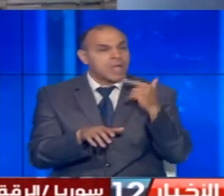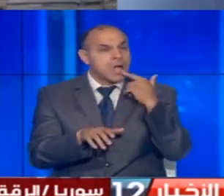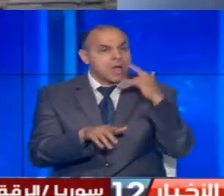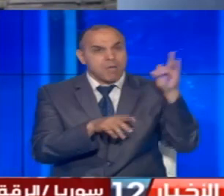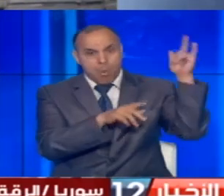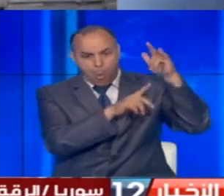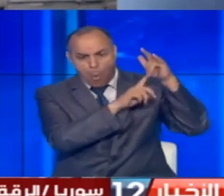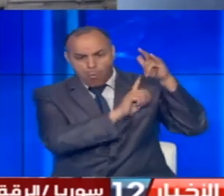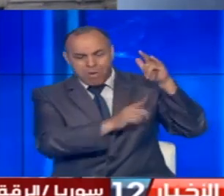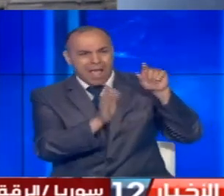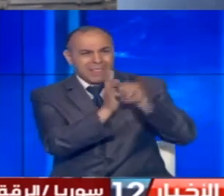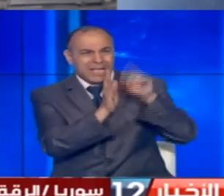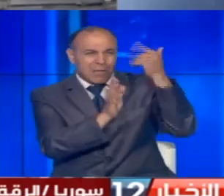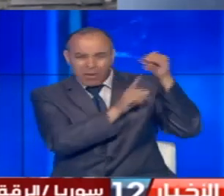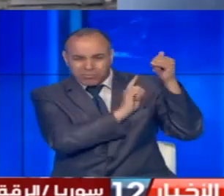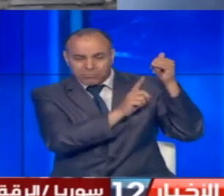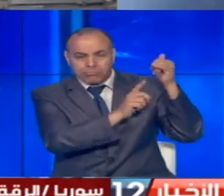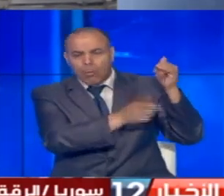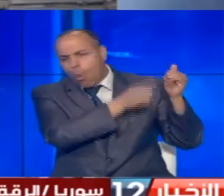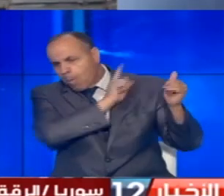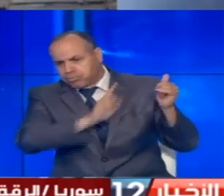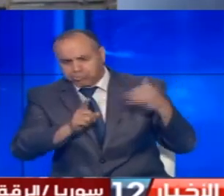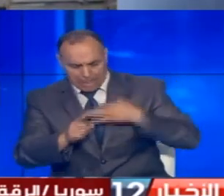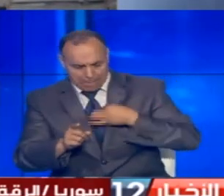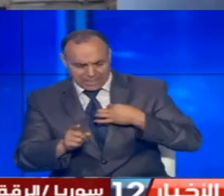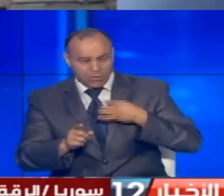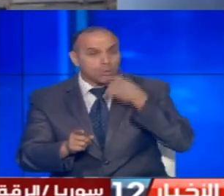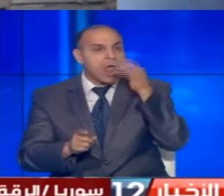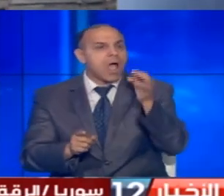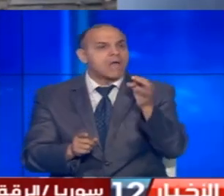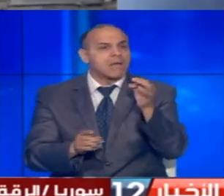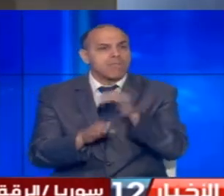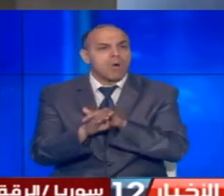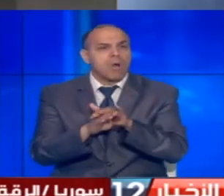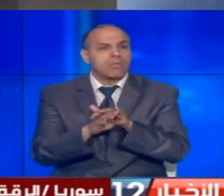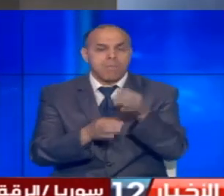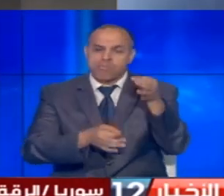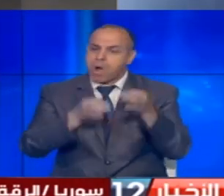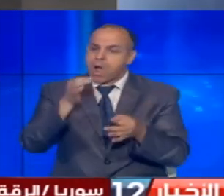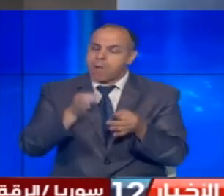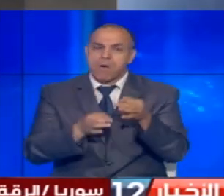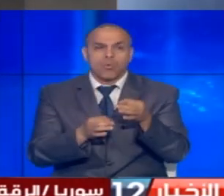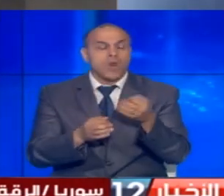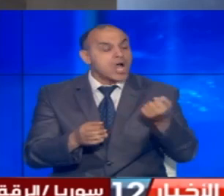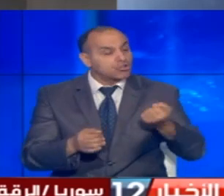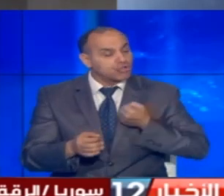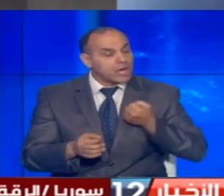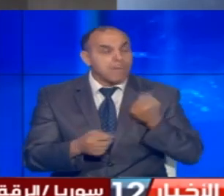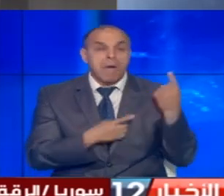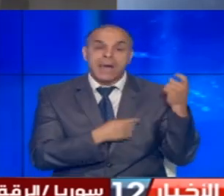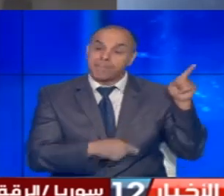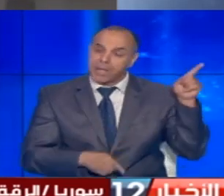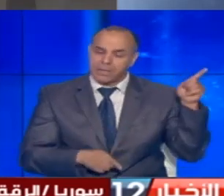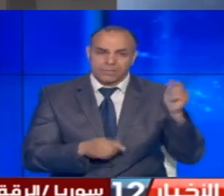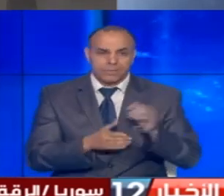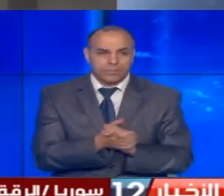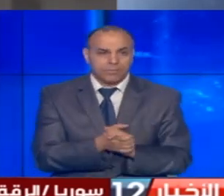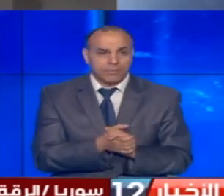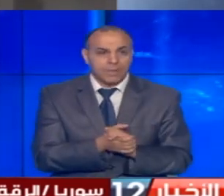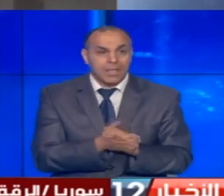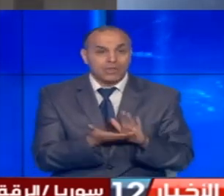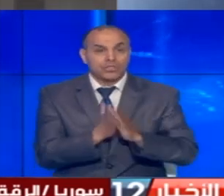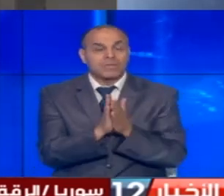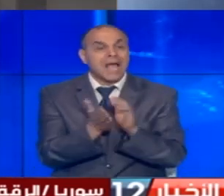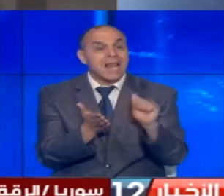ضربها تنظيم داعش الإرهابي، ما يمكن أن يكون موضوع محاكمة في ارتكاب جرائم حرب. العفو